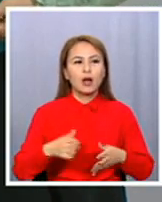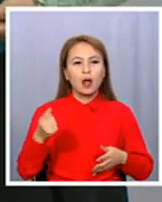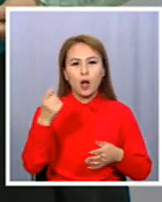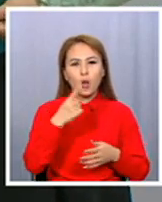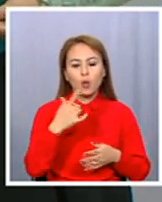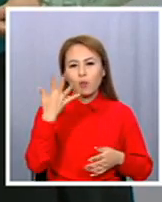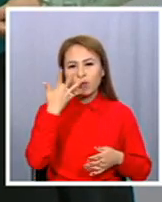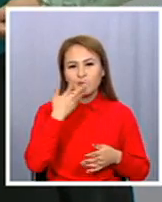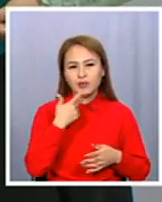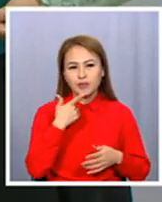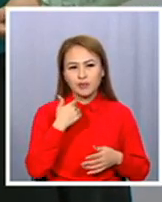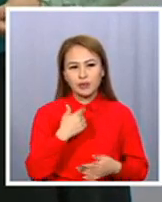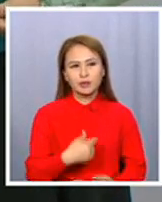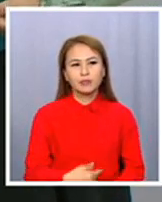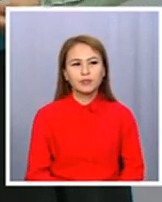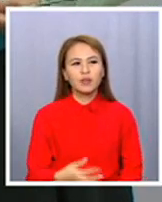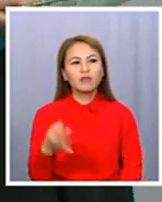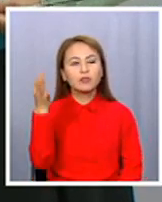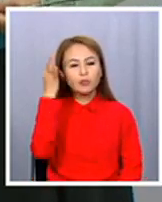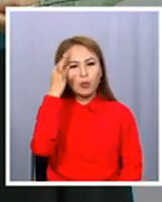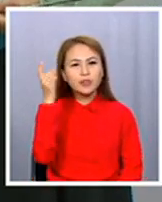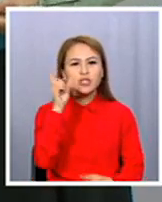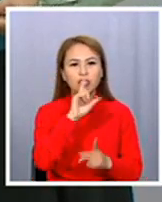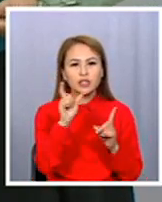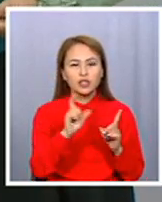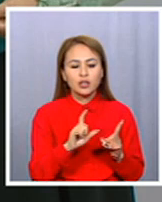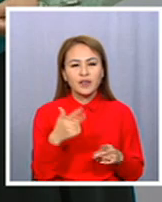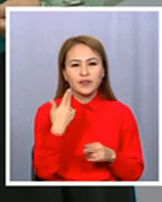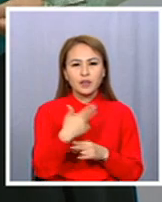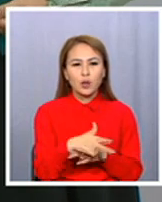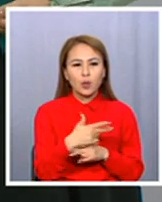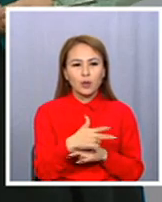цвета? Вспомните содержание видеоролика.